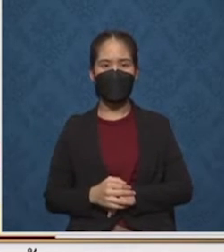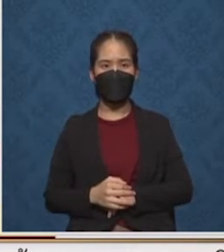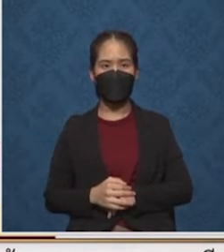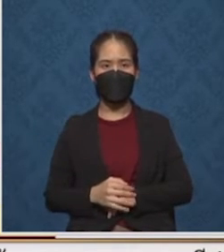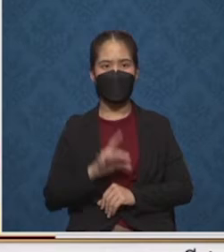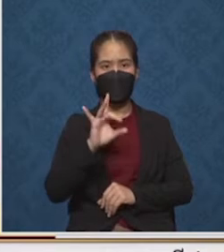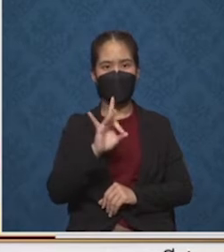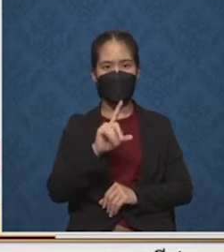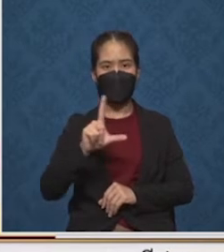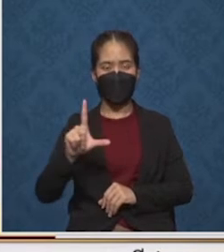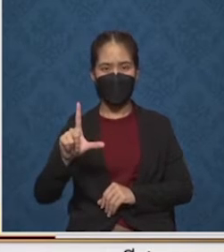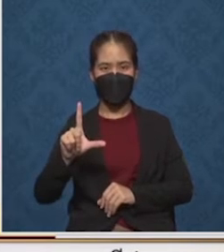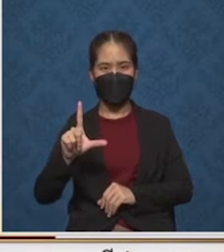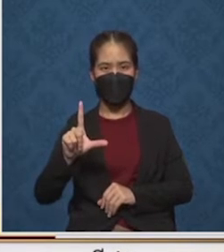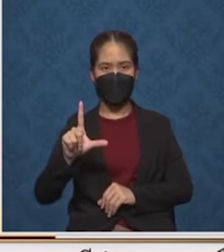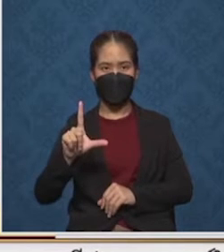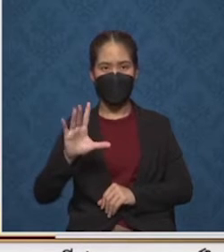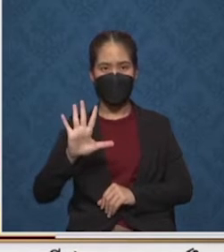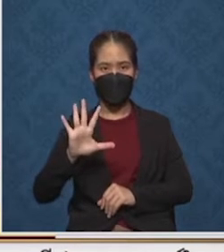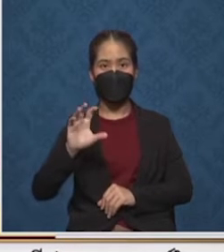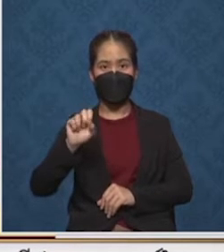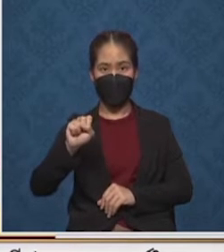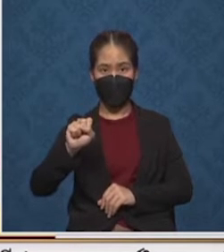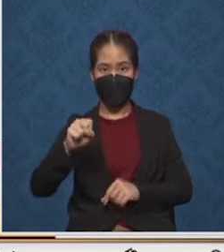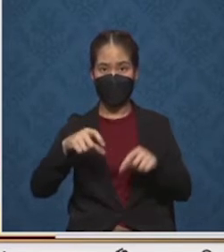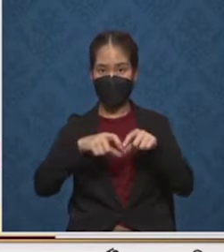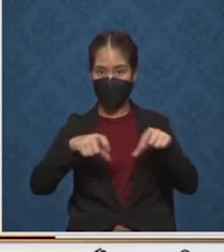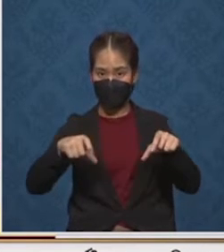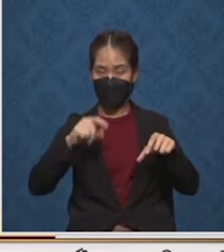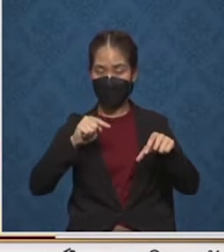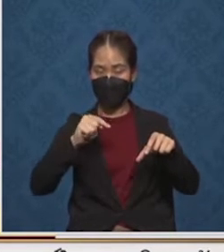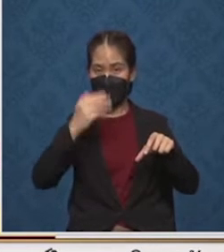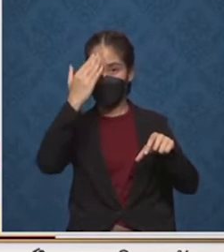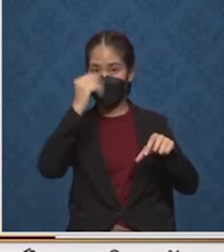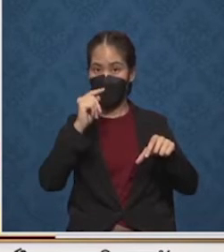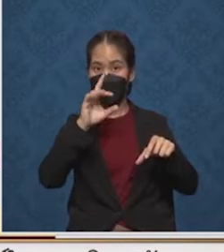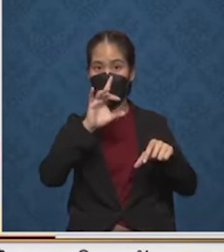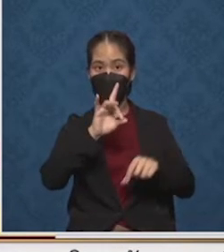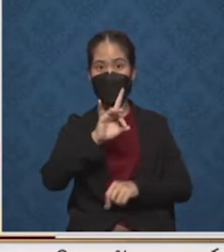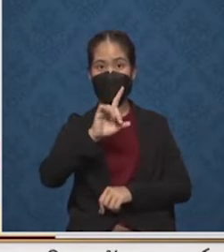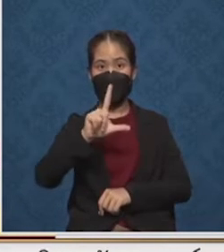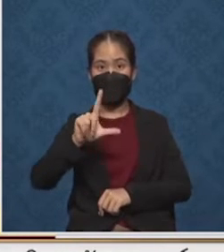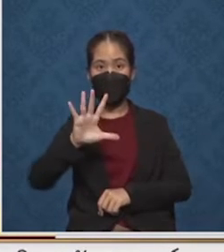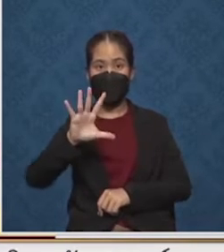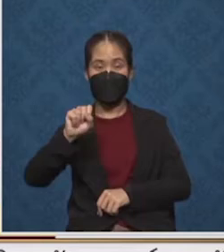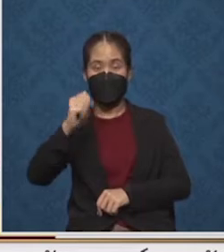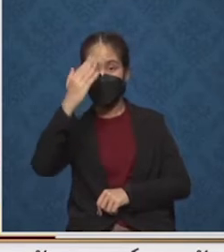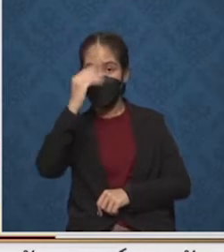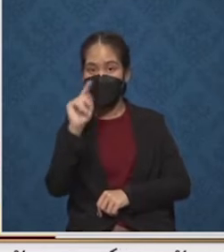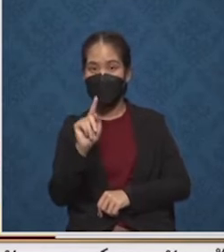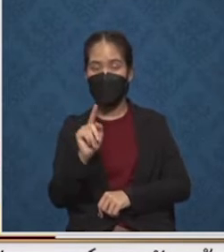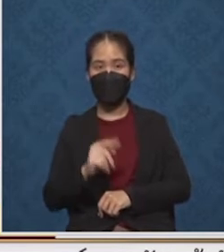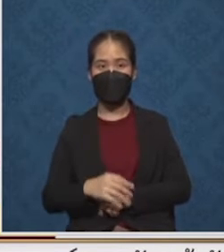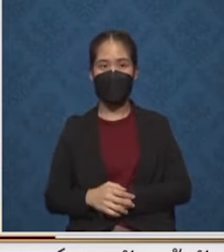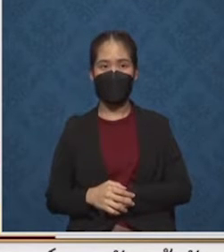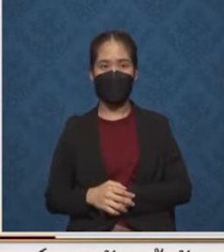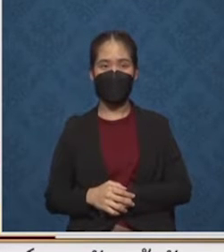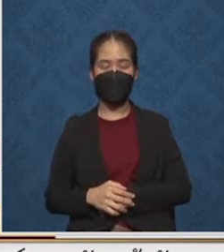8ล้านมี 5แสนชุดเนี่ยทำไม 8500000ครับก็เพราะ